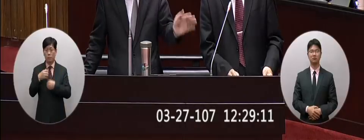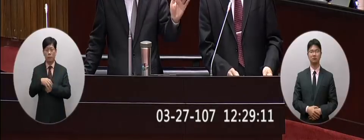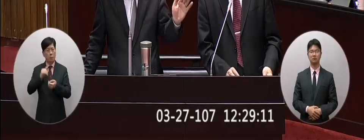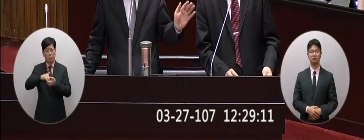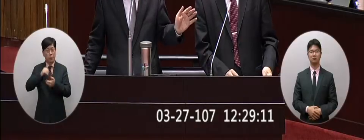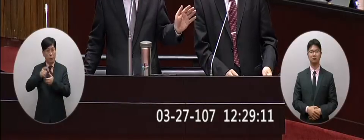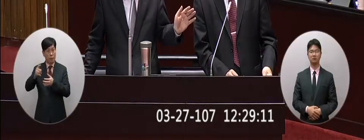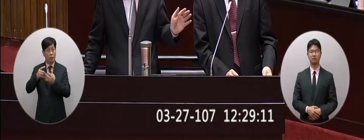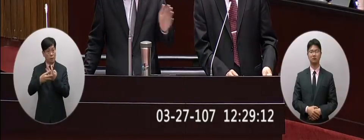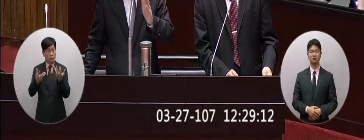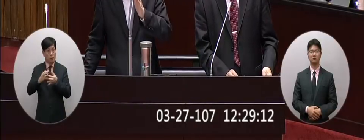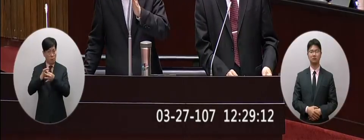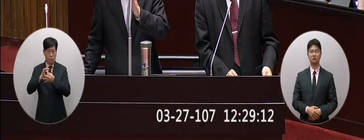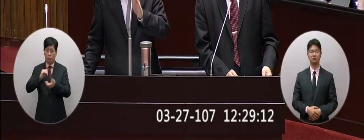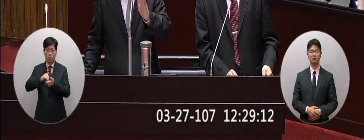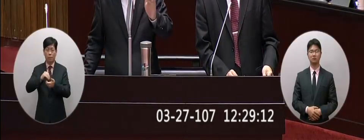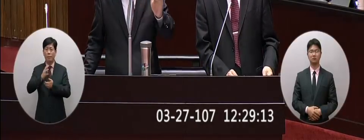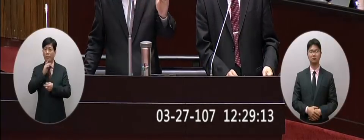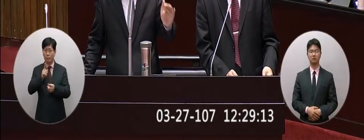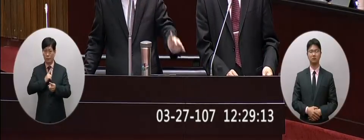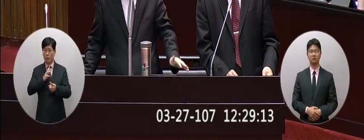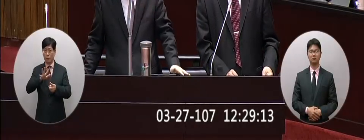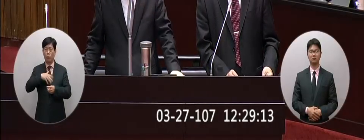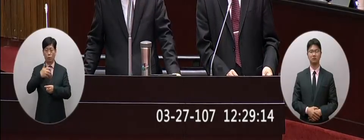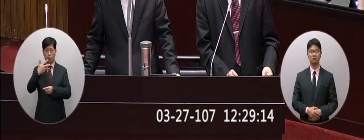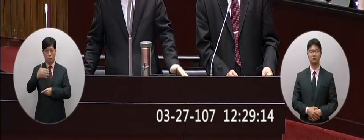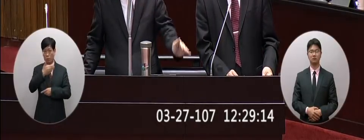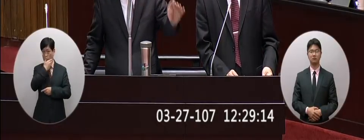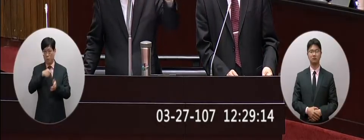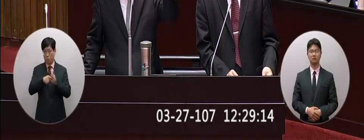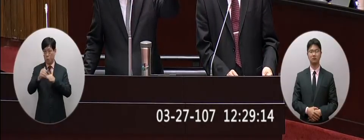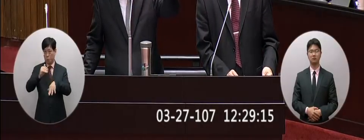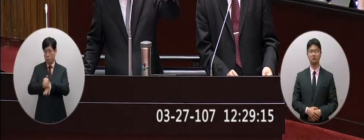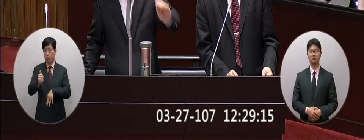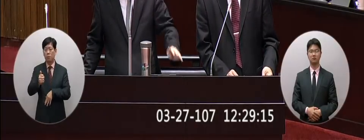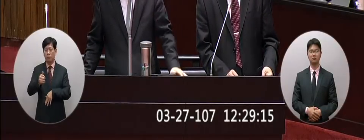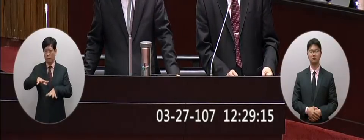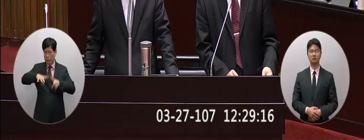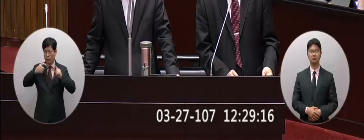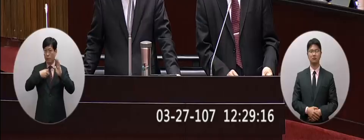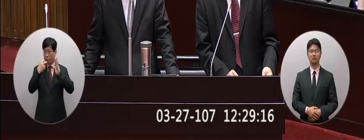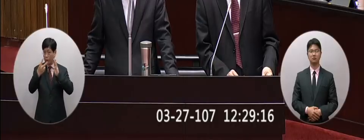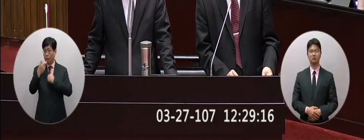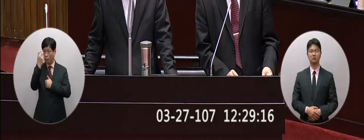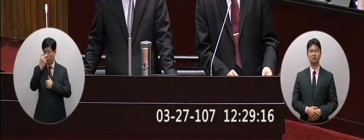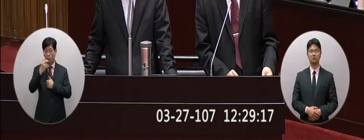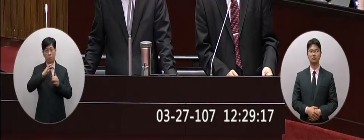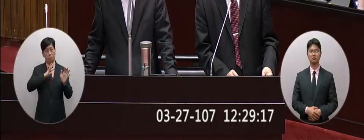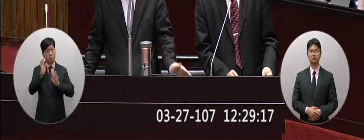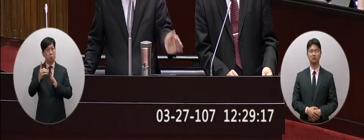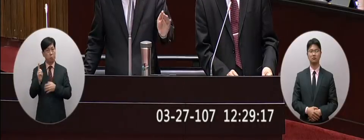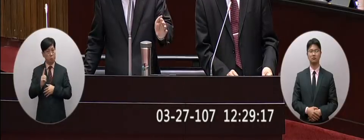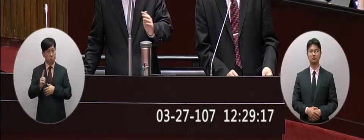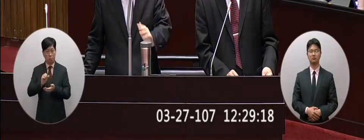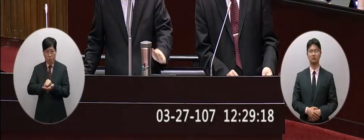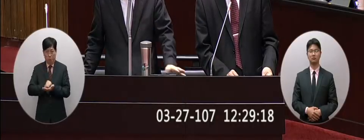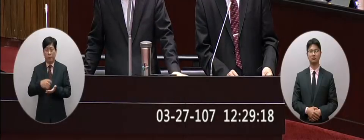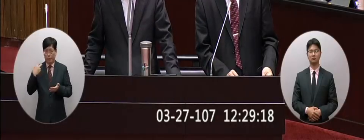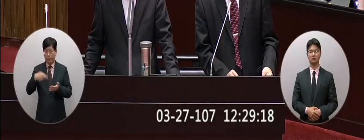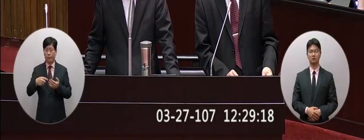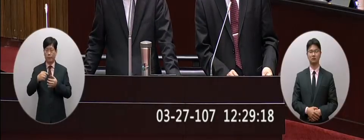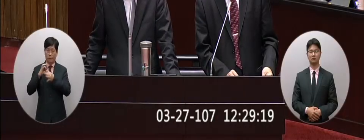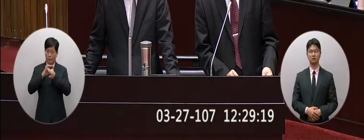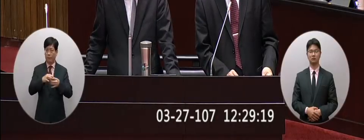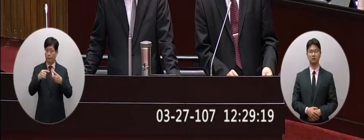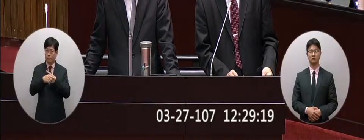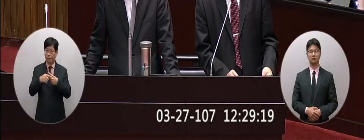不一定是跟他的业务有关啦、不过他们是有水利专家啦，先初步去看一下情况怎么样，那我们再来拟定后